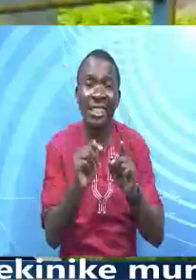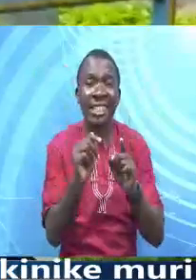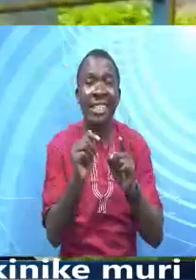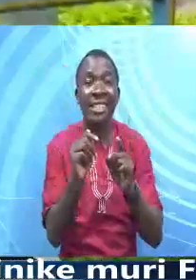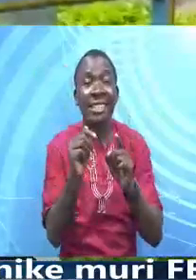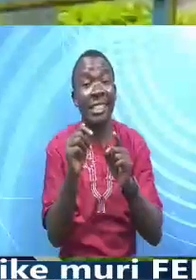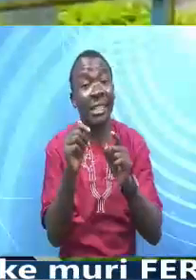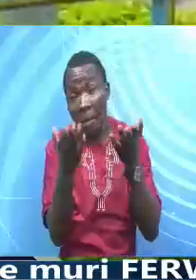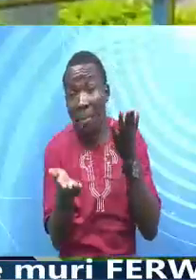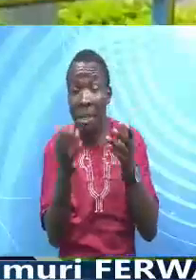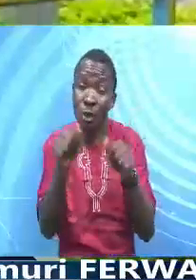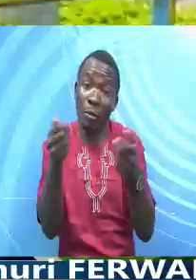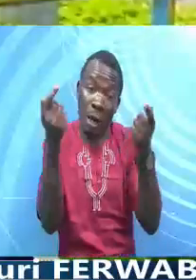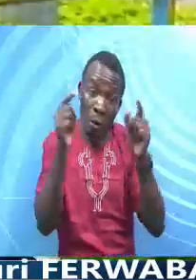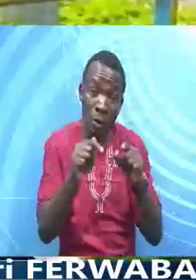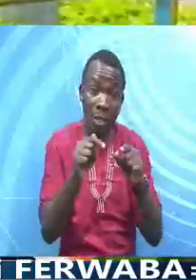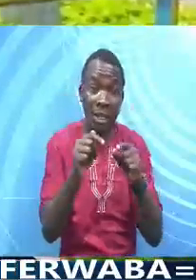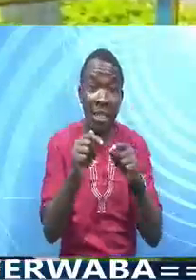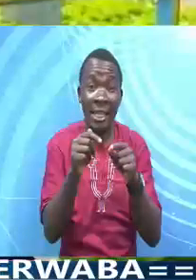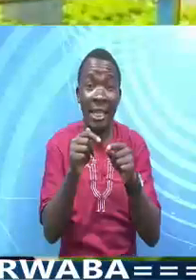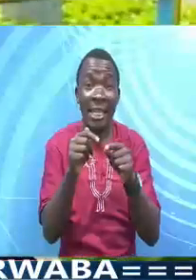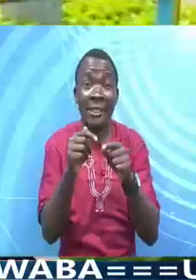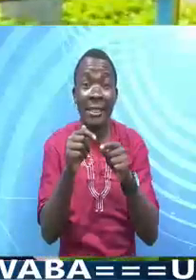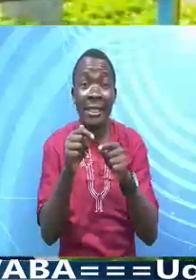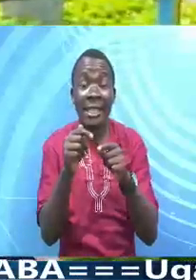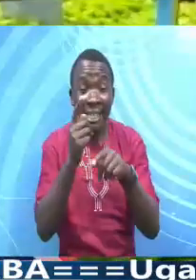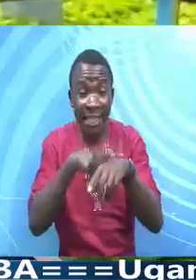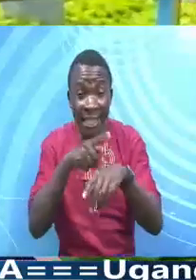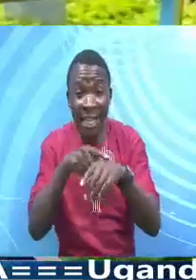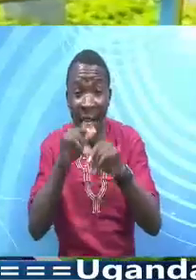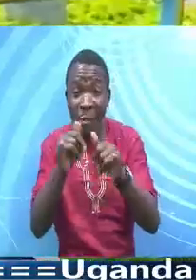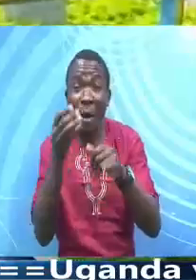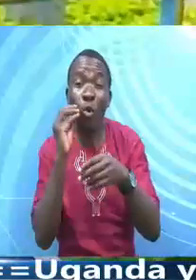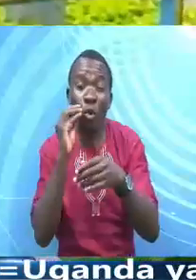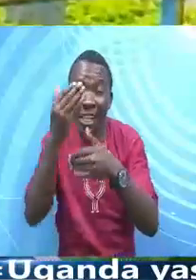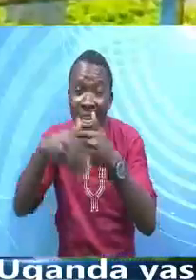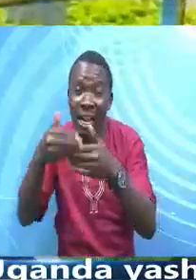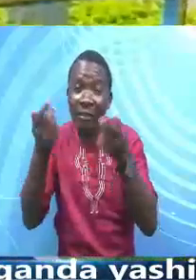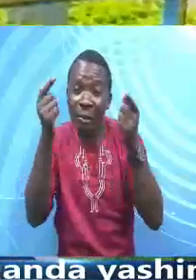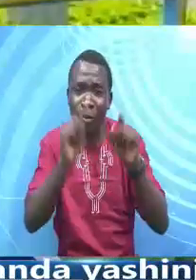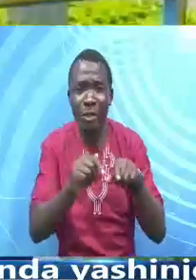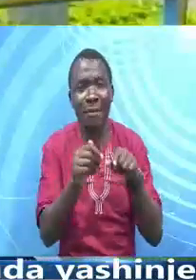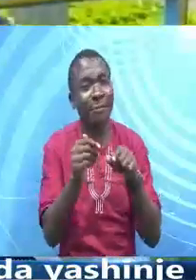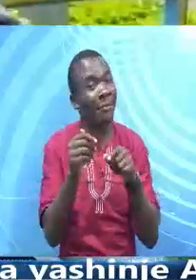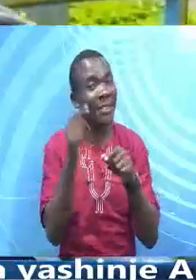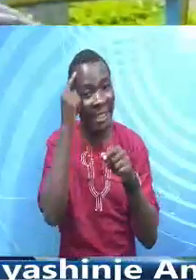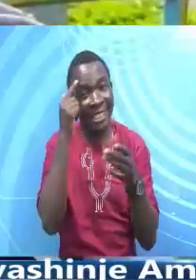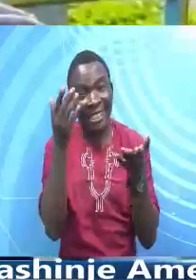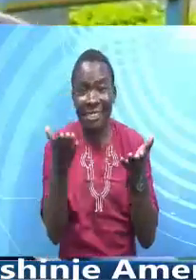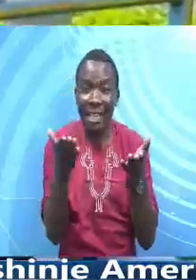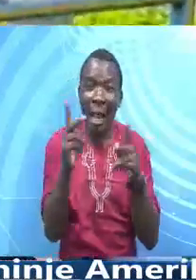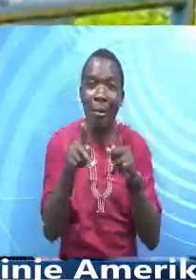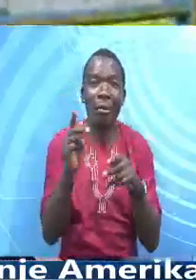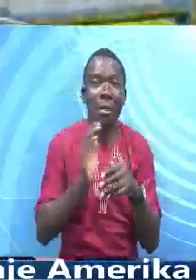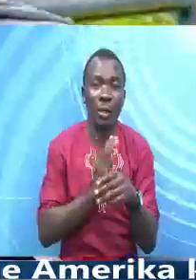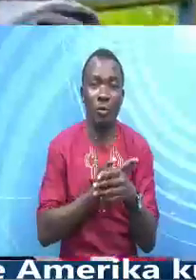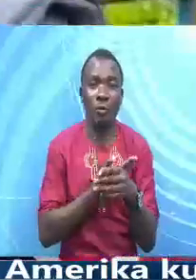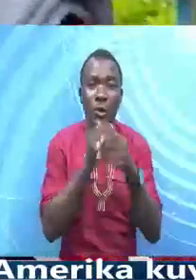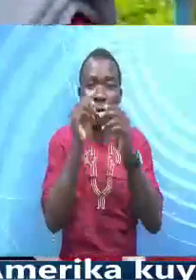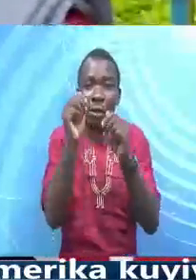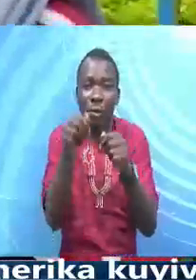Nakufuata. Lakini kama guma murugu nayo inaweza kukuya, inafaa kuya kitu gani yenye wakati watu bana unaenda kupatia